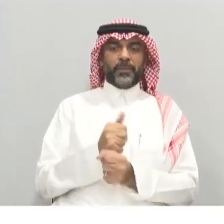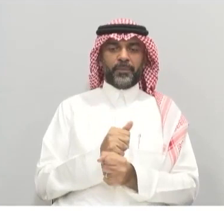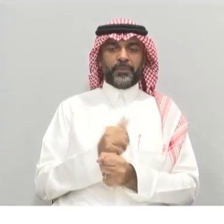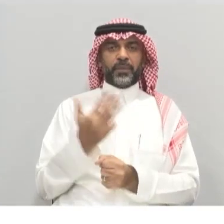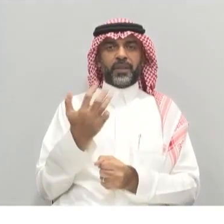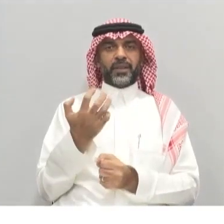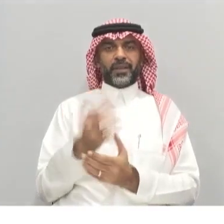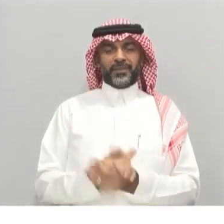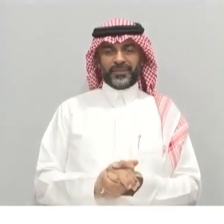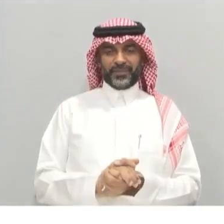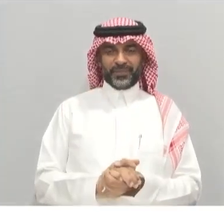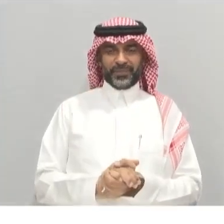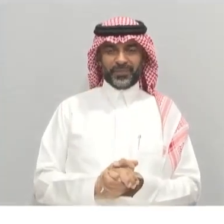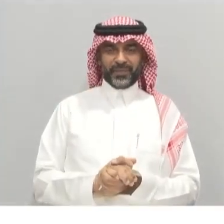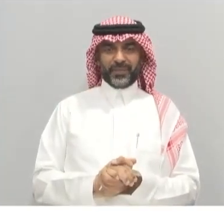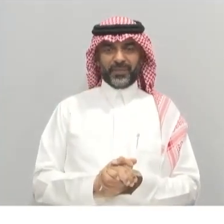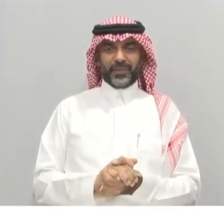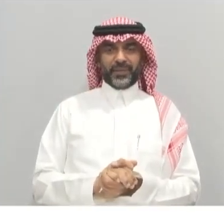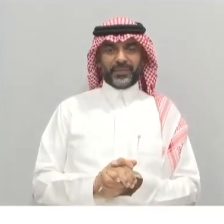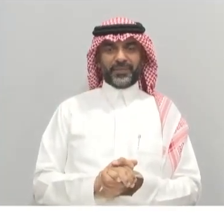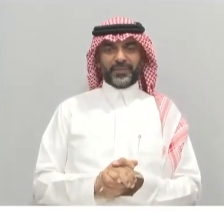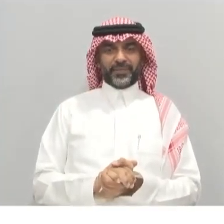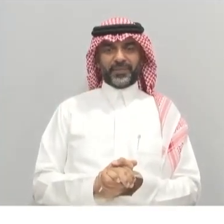اي اثنين وهي تسعين